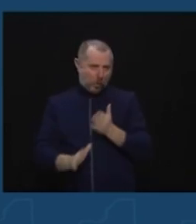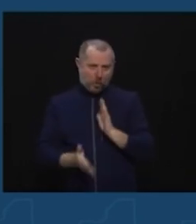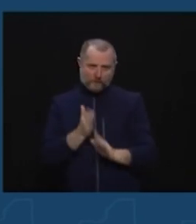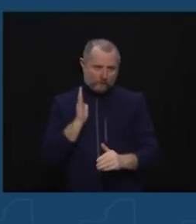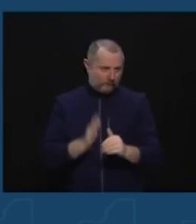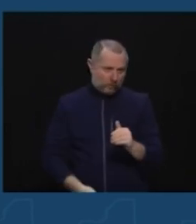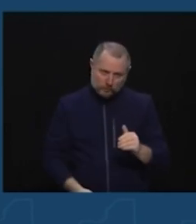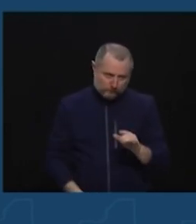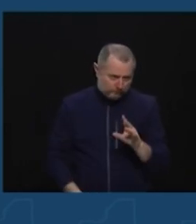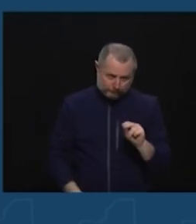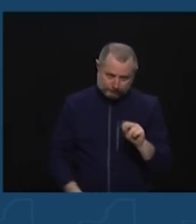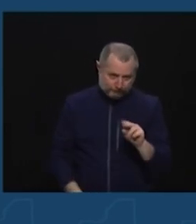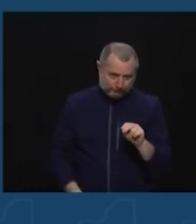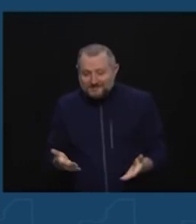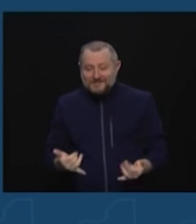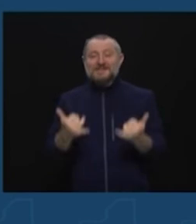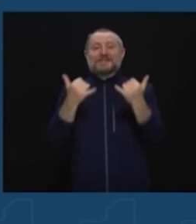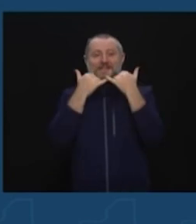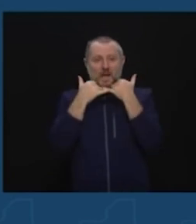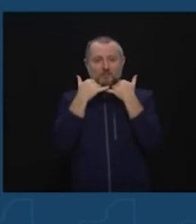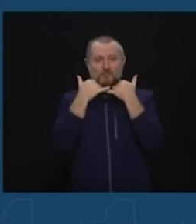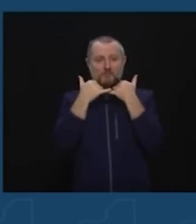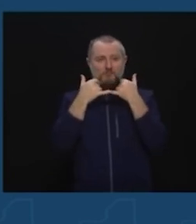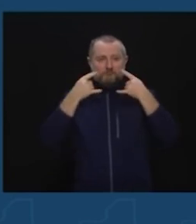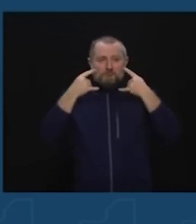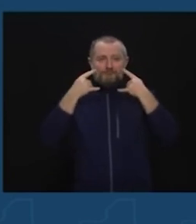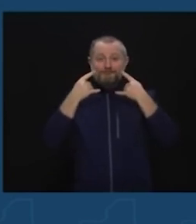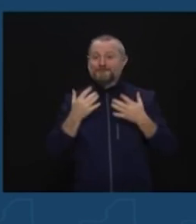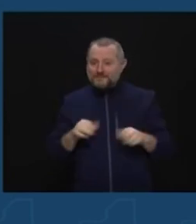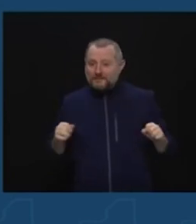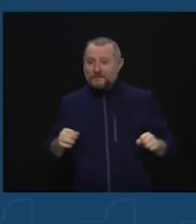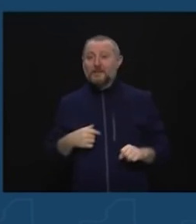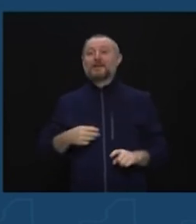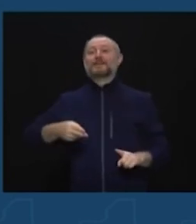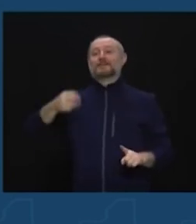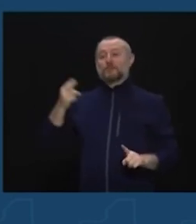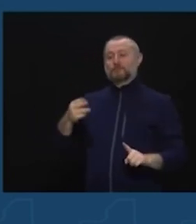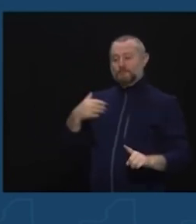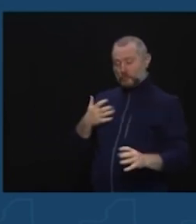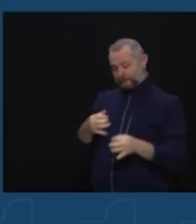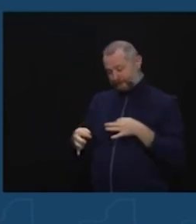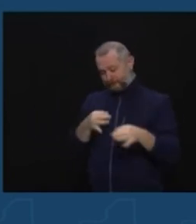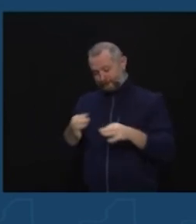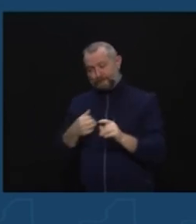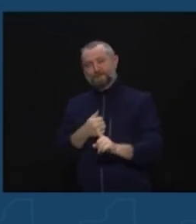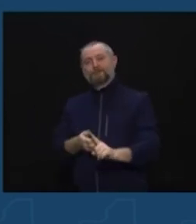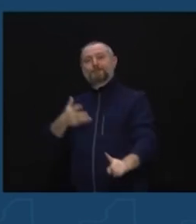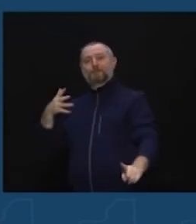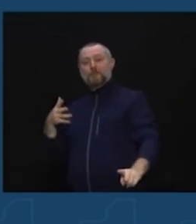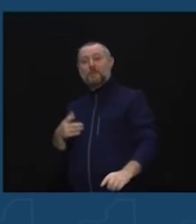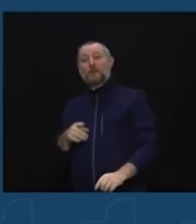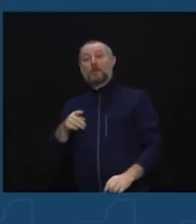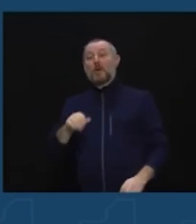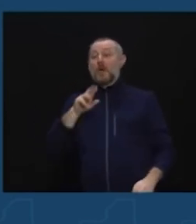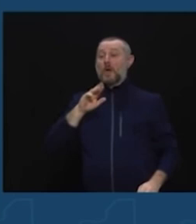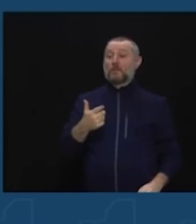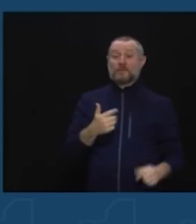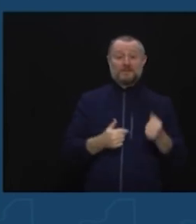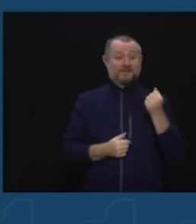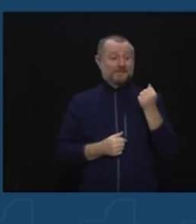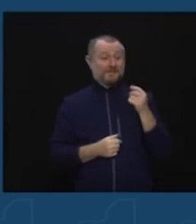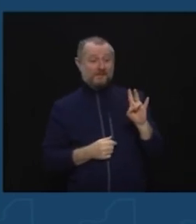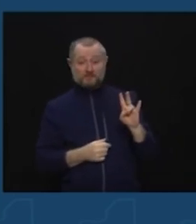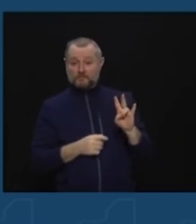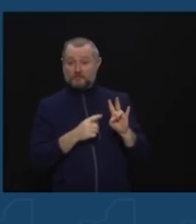무하는 여전히 유지됩니다 이 중학교의 경우 다음달 4일까지 학생들의 콜은 알고 확진 자 발생 취를